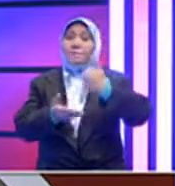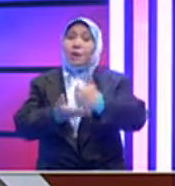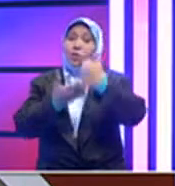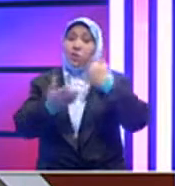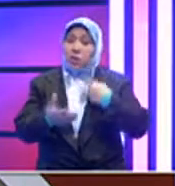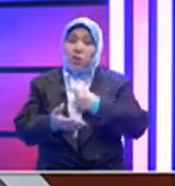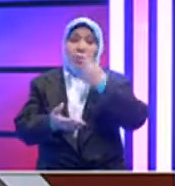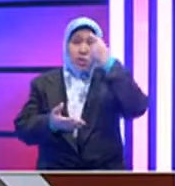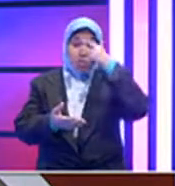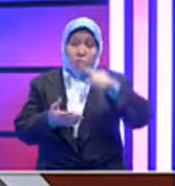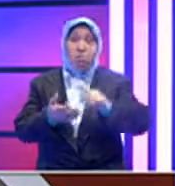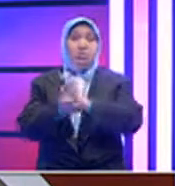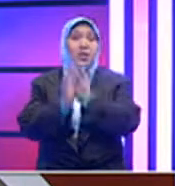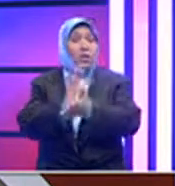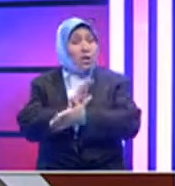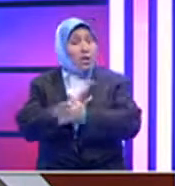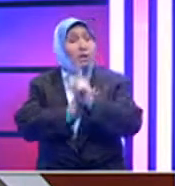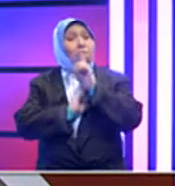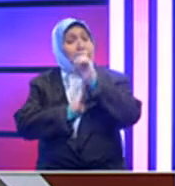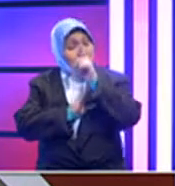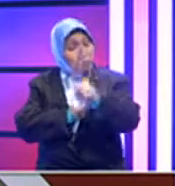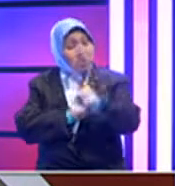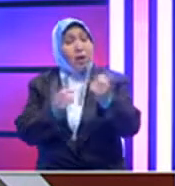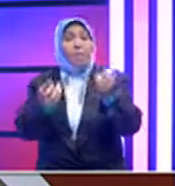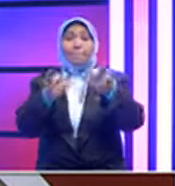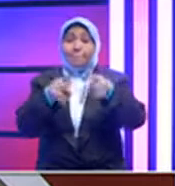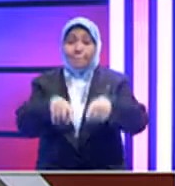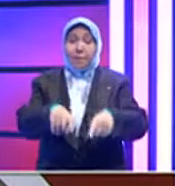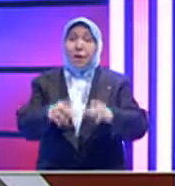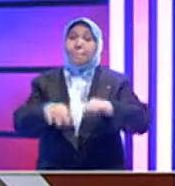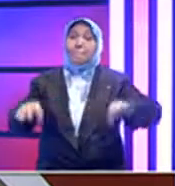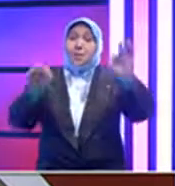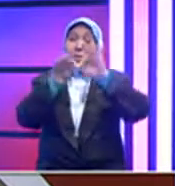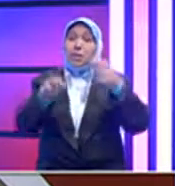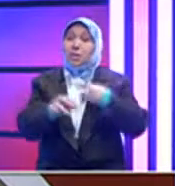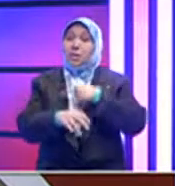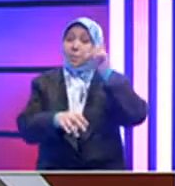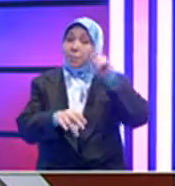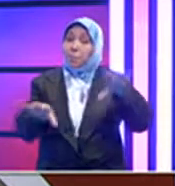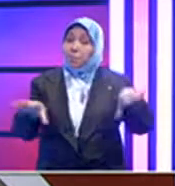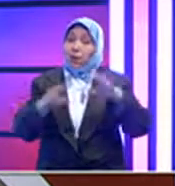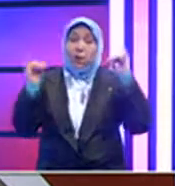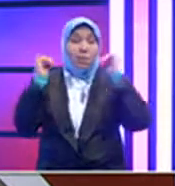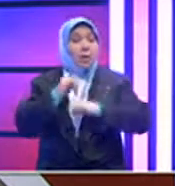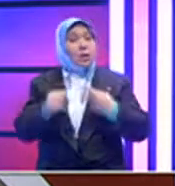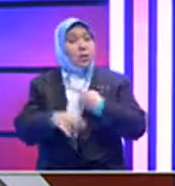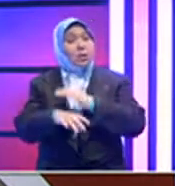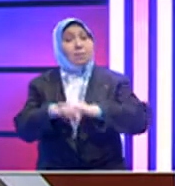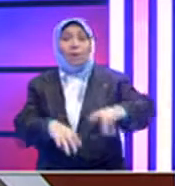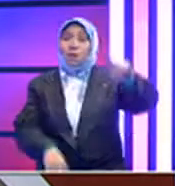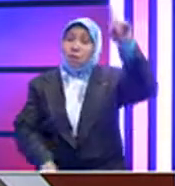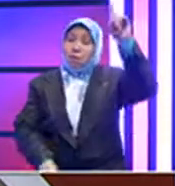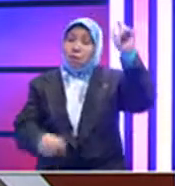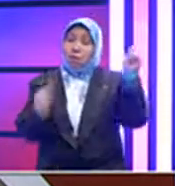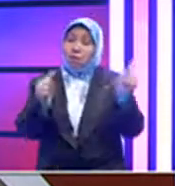hari itu jadi kenyataan yang pentingnya ilah kita perlu melaksanakan ibadah kita kepada Allah dengan